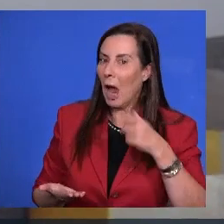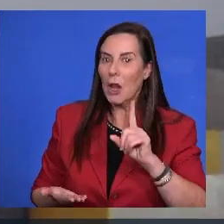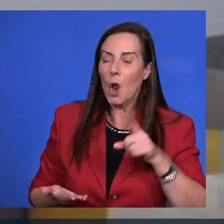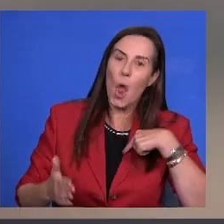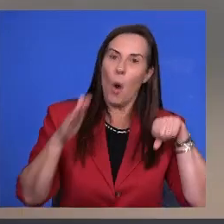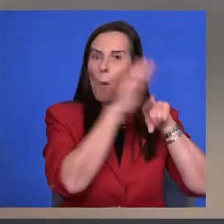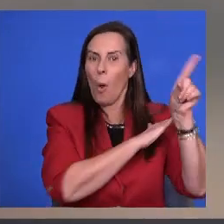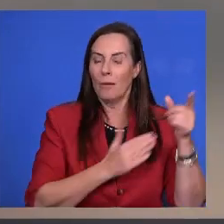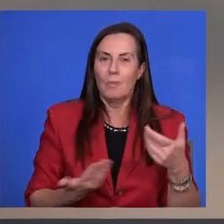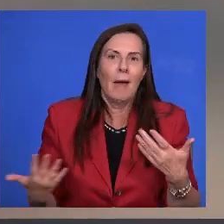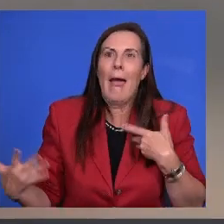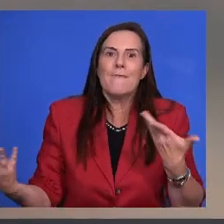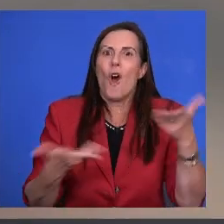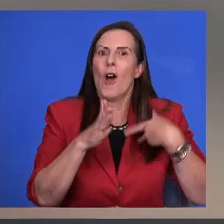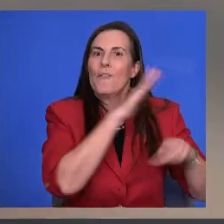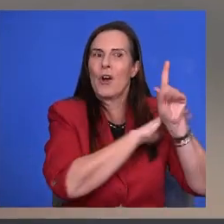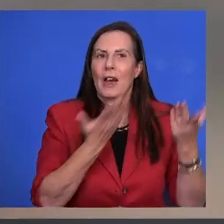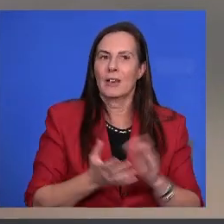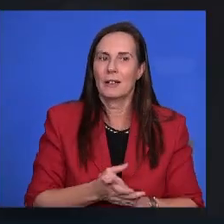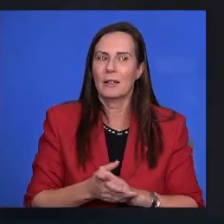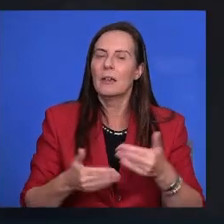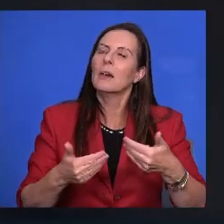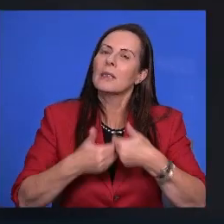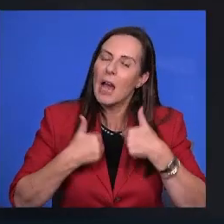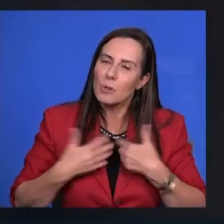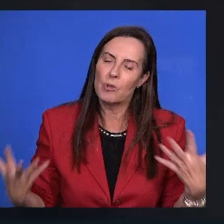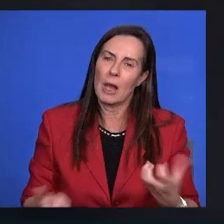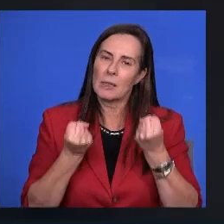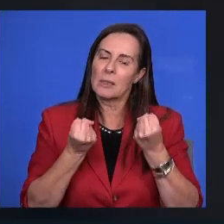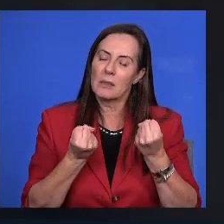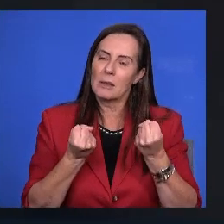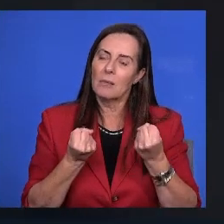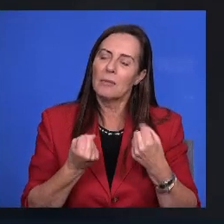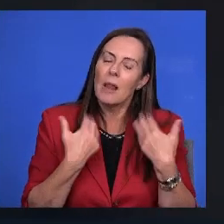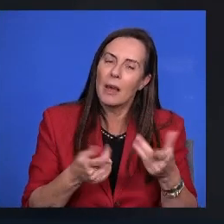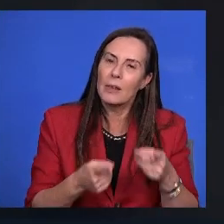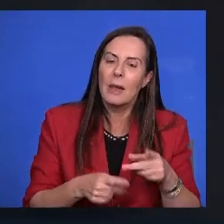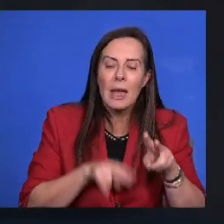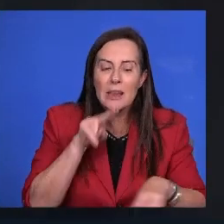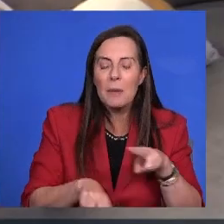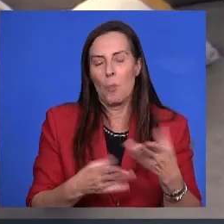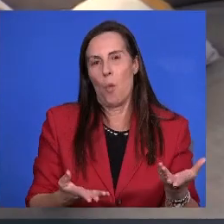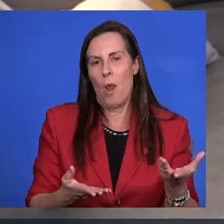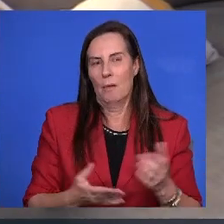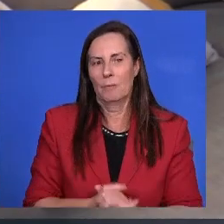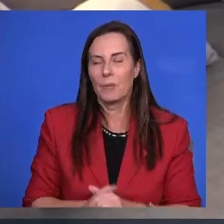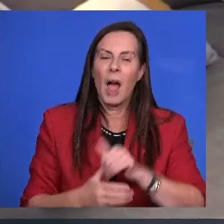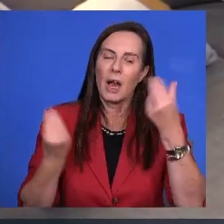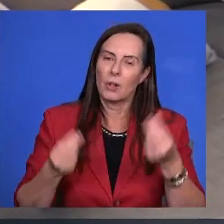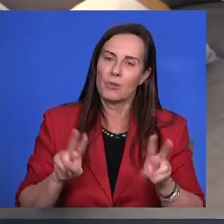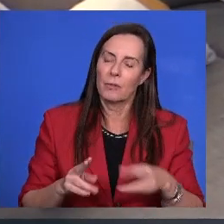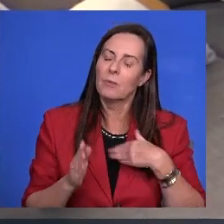לאן לברוח. תעזרו לי להציל את הילד, לתת לו את הטיפול רפואי הכי טוב שיש.